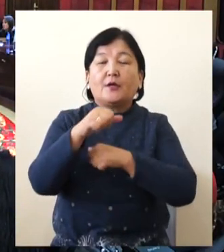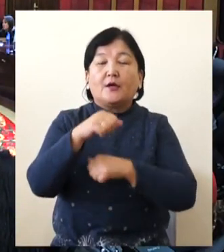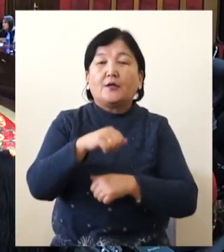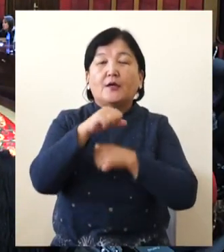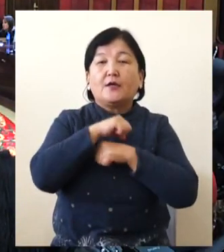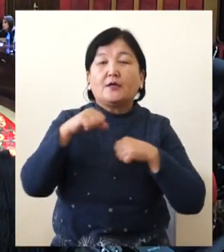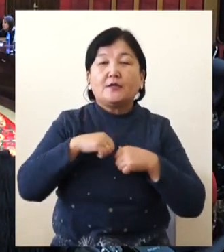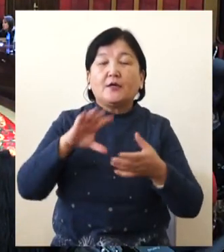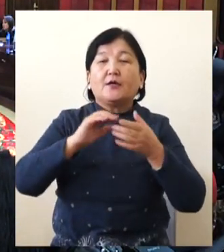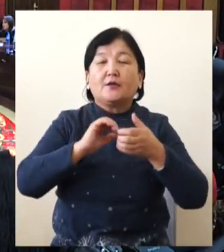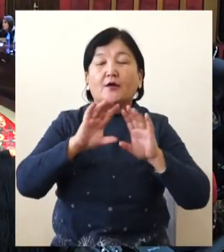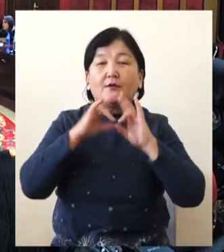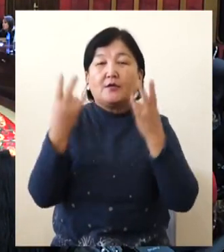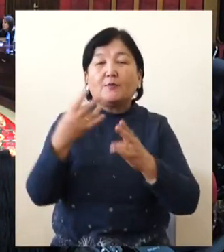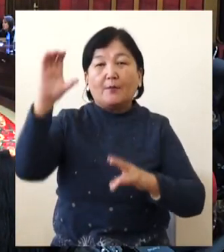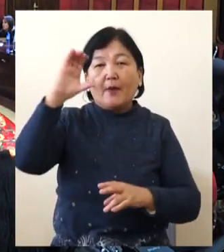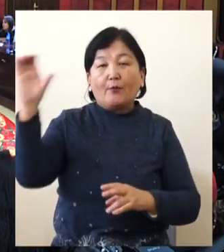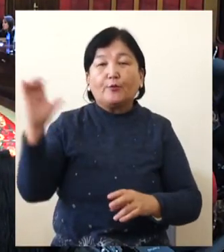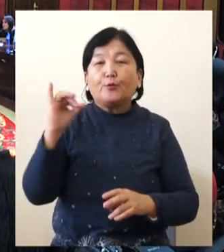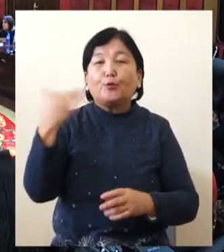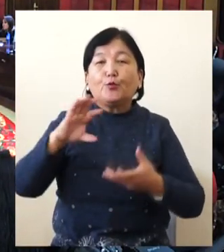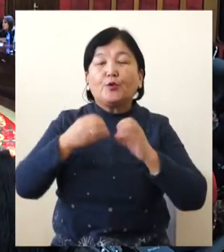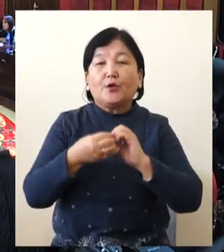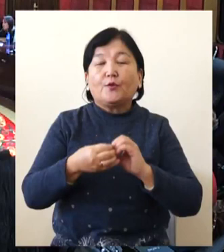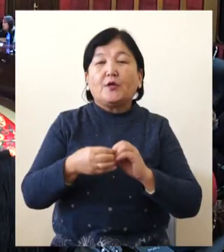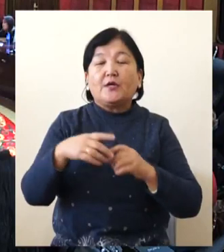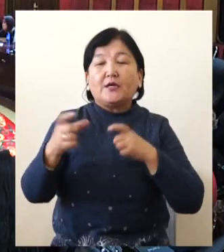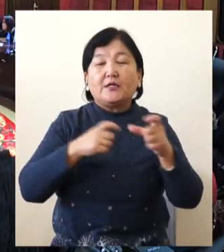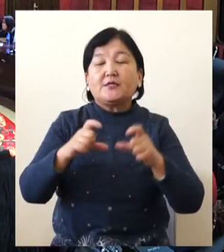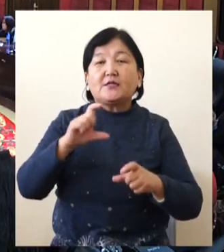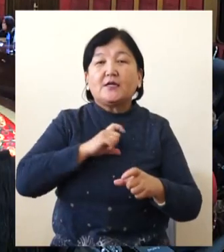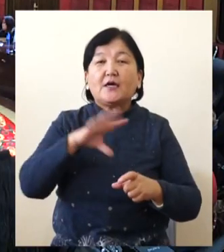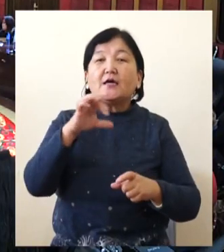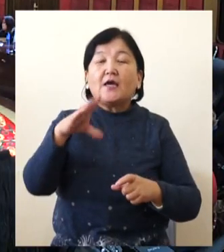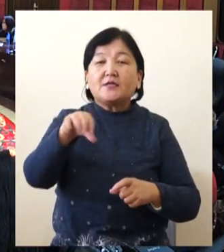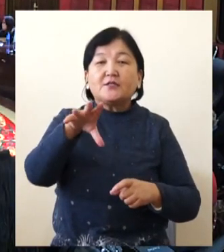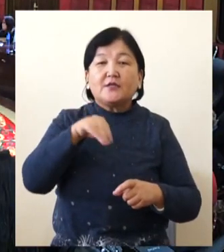эдийн засгийн эдийн засгийн тухай